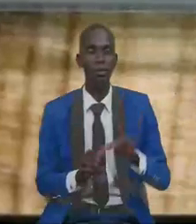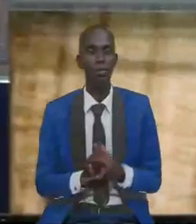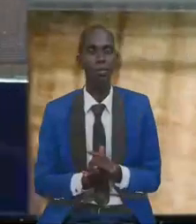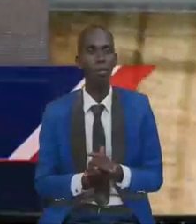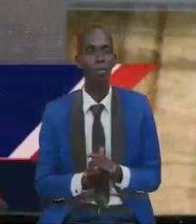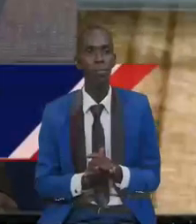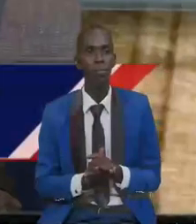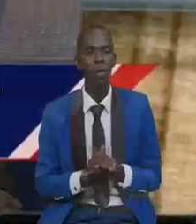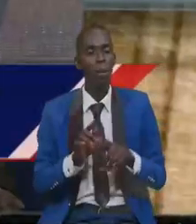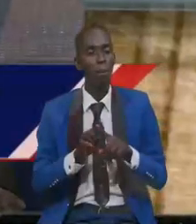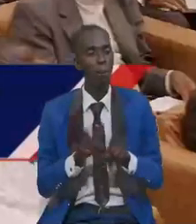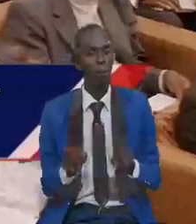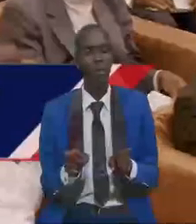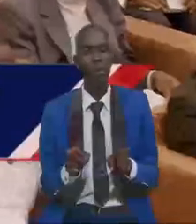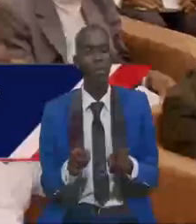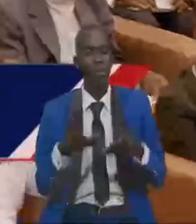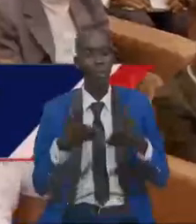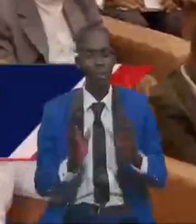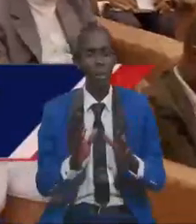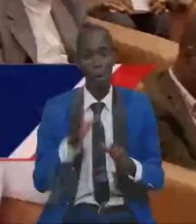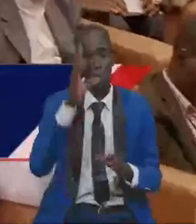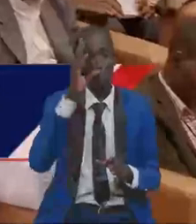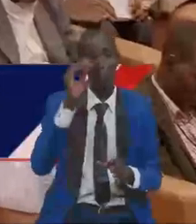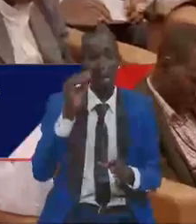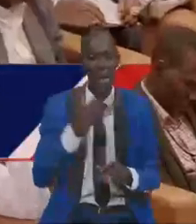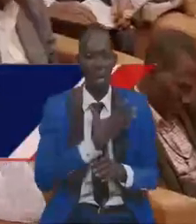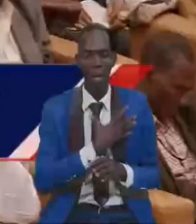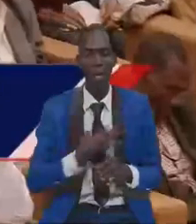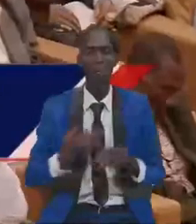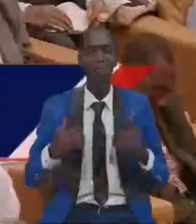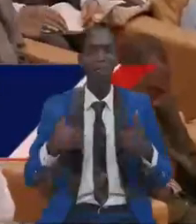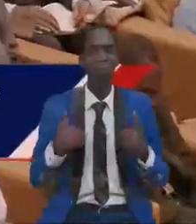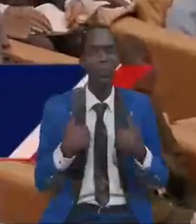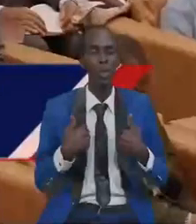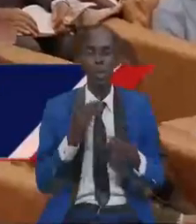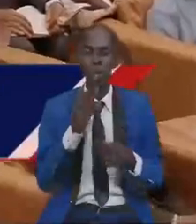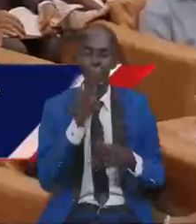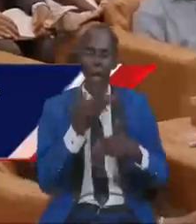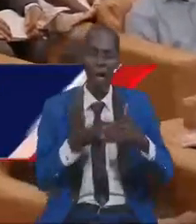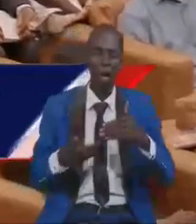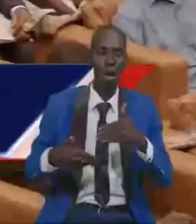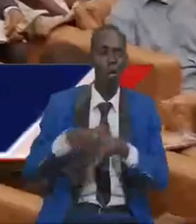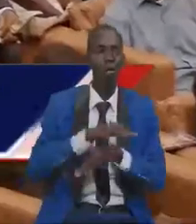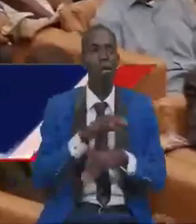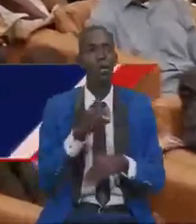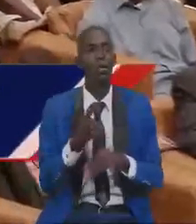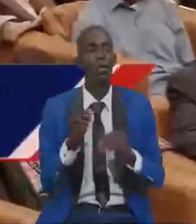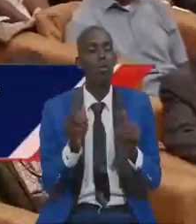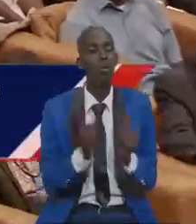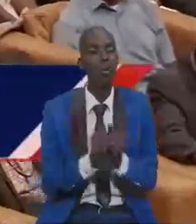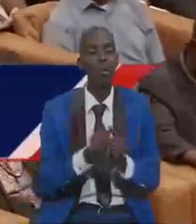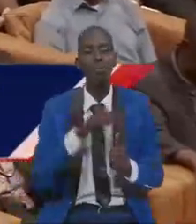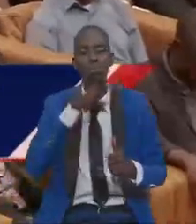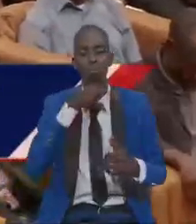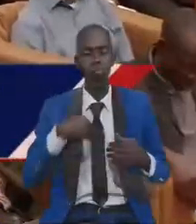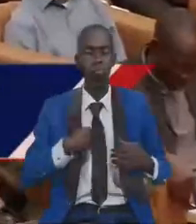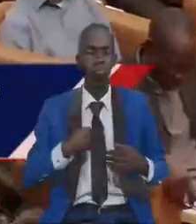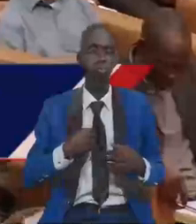que les hommes et les bêtes soient couverts de sacs,